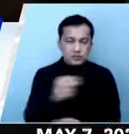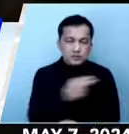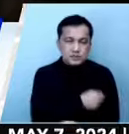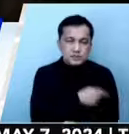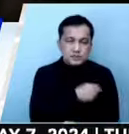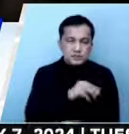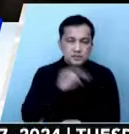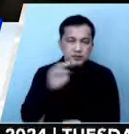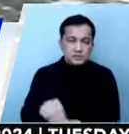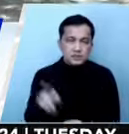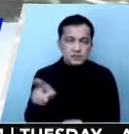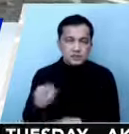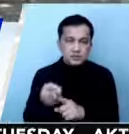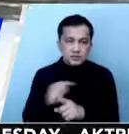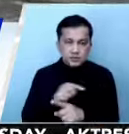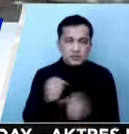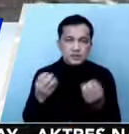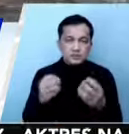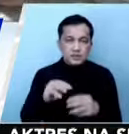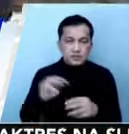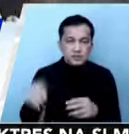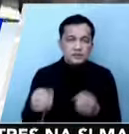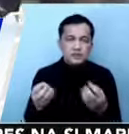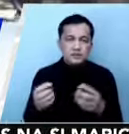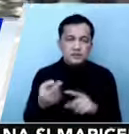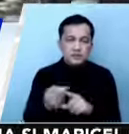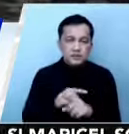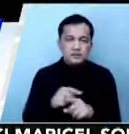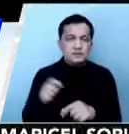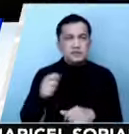taga Maynila, marami rin ang galing pa sa iba't ibang lugar.